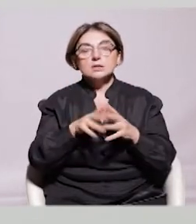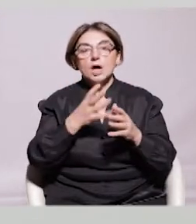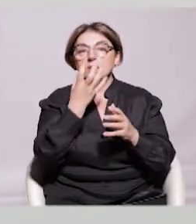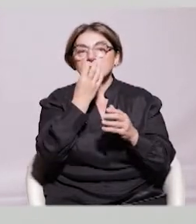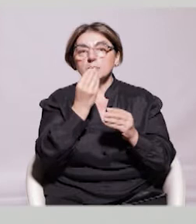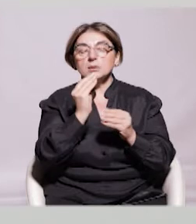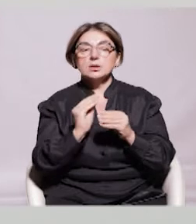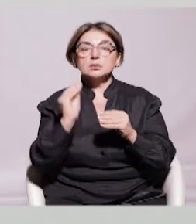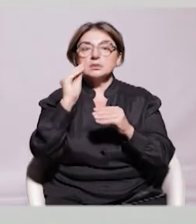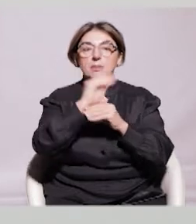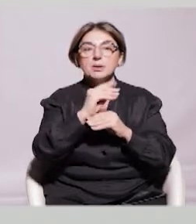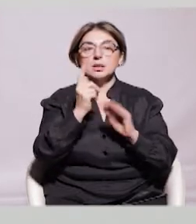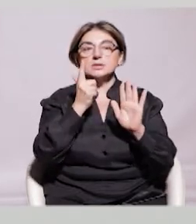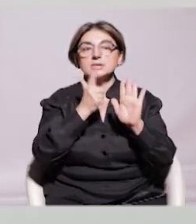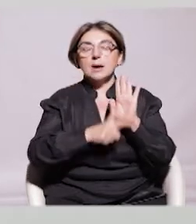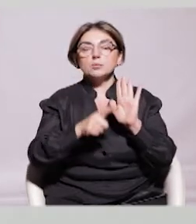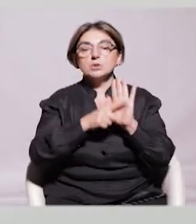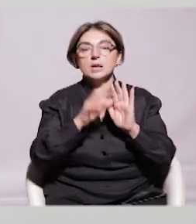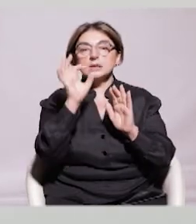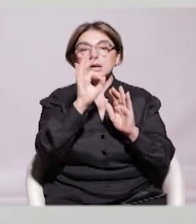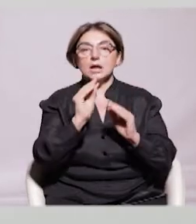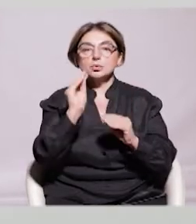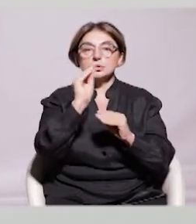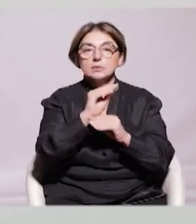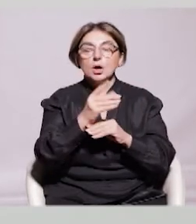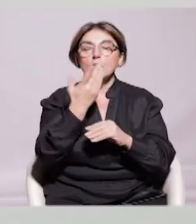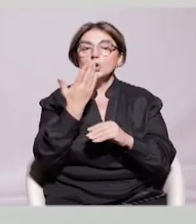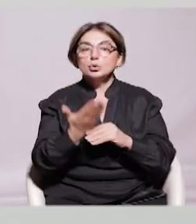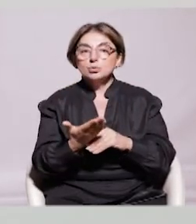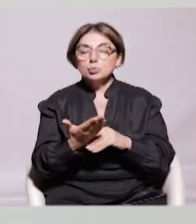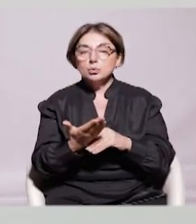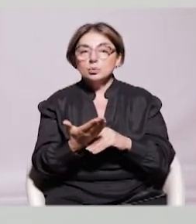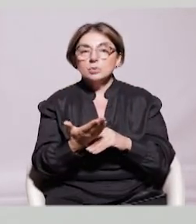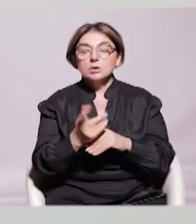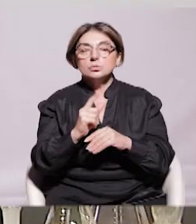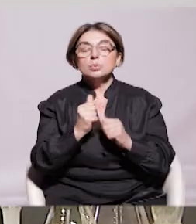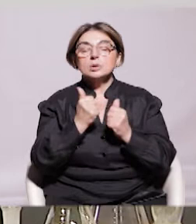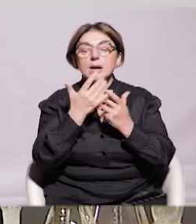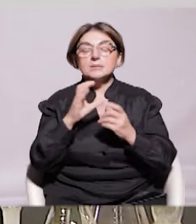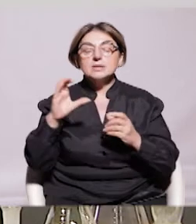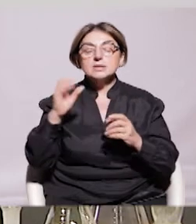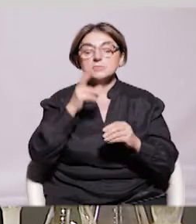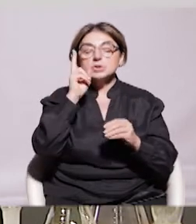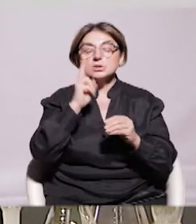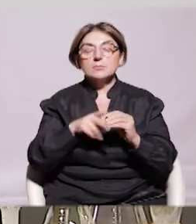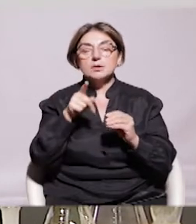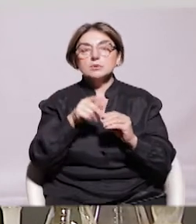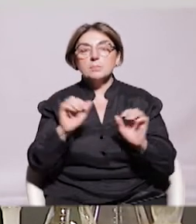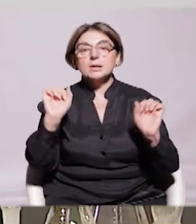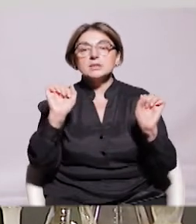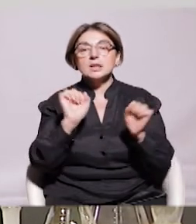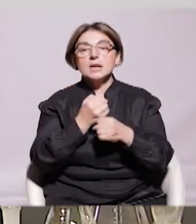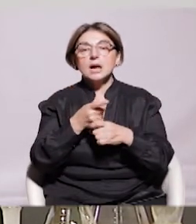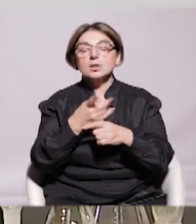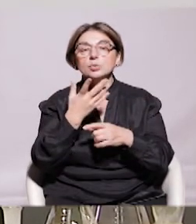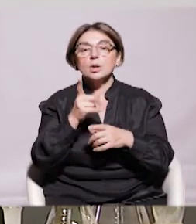ნარევის ტემპერატურის გაზრდა, კერძოდ იგი აწიეს 70 ცელსიუს გრადუსზე და გვეუბნებიან, რამდენ წამში დამთავრდება ეს რეაქცია,